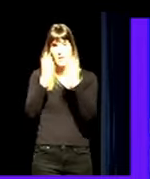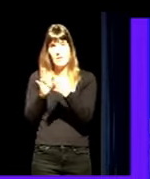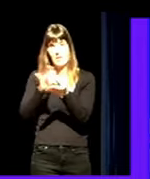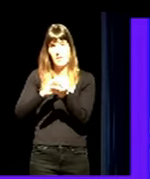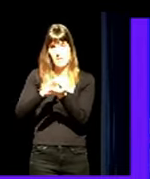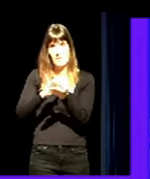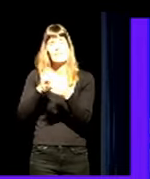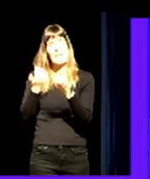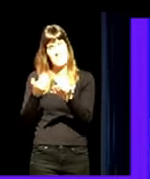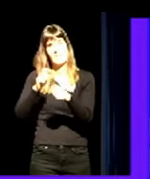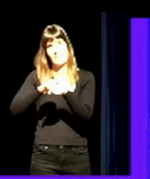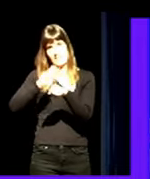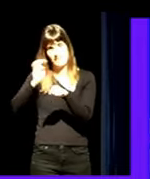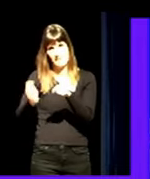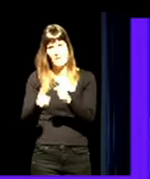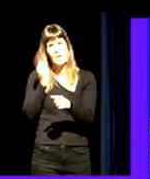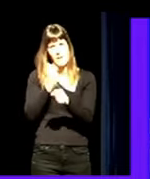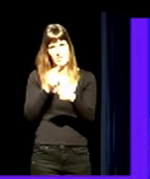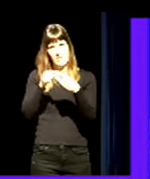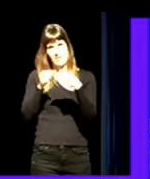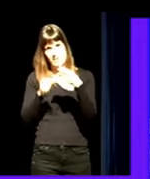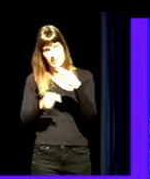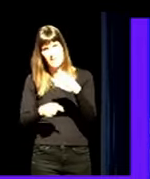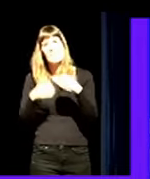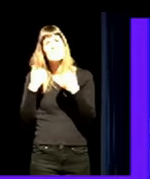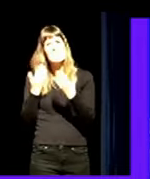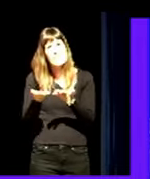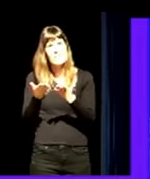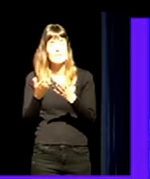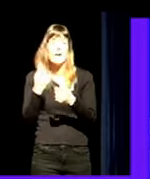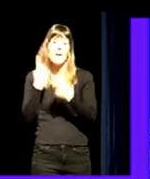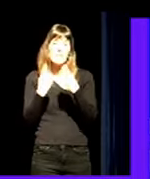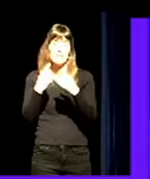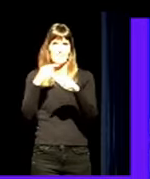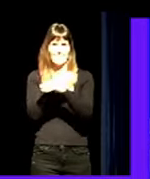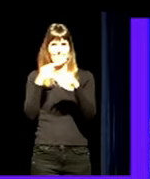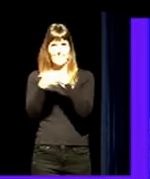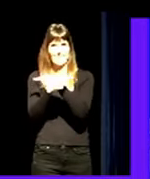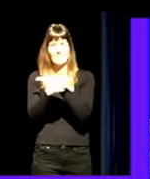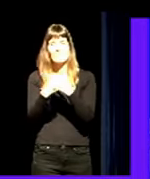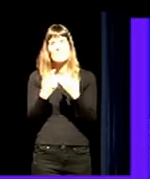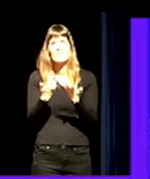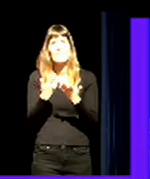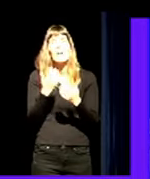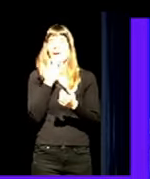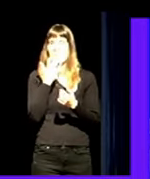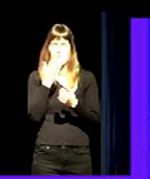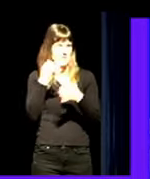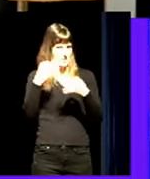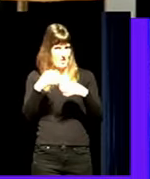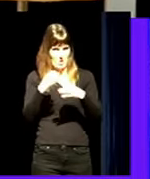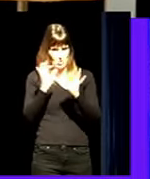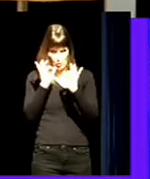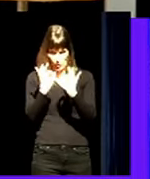anitzea mugitzen garela. Erronka asko egin eta gainera oso kontrastan korraudean. Eta ekiniko dizu eta libide oso konkretu bat, eta da, hemen,